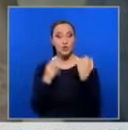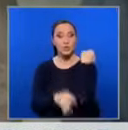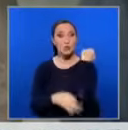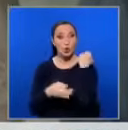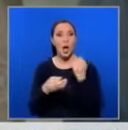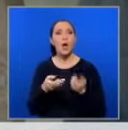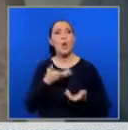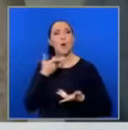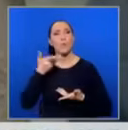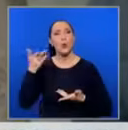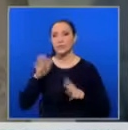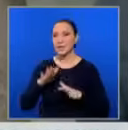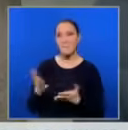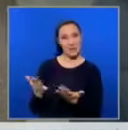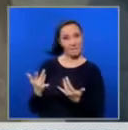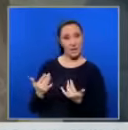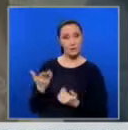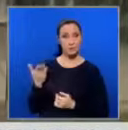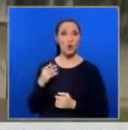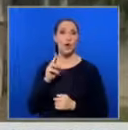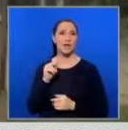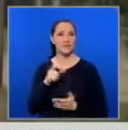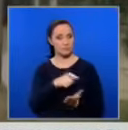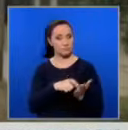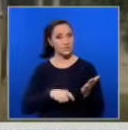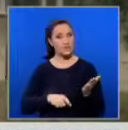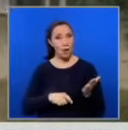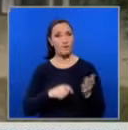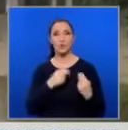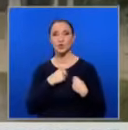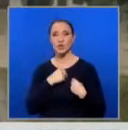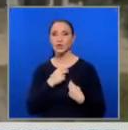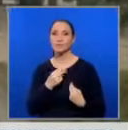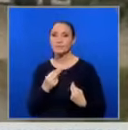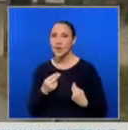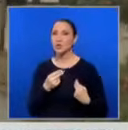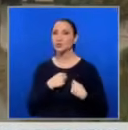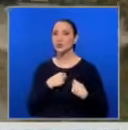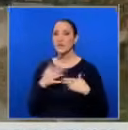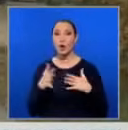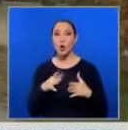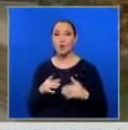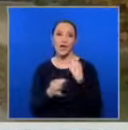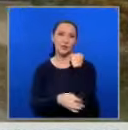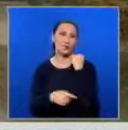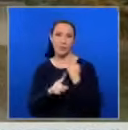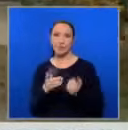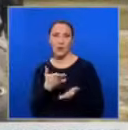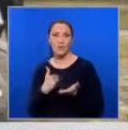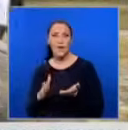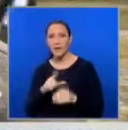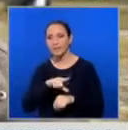поезията остава привлекателна за него. Казва, че в стиховете усеща чувствата на хората, докато историята не отделя време на малкия